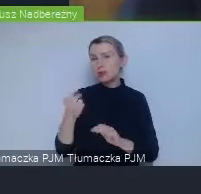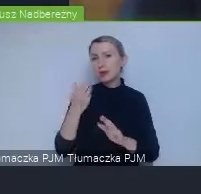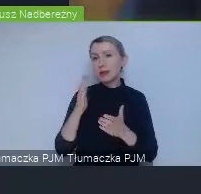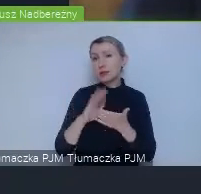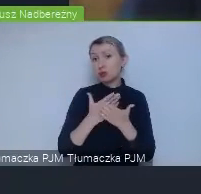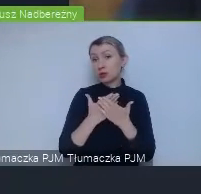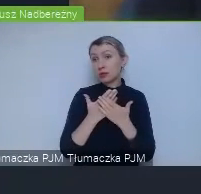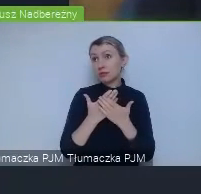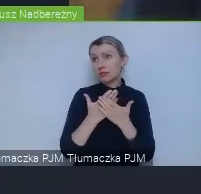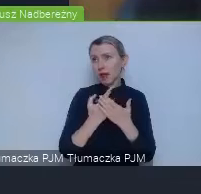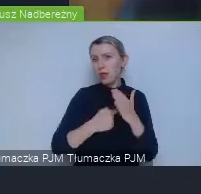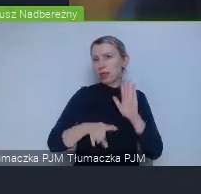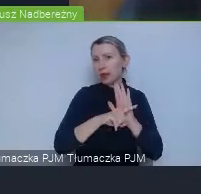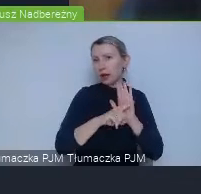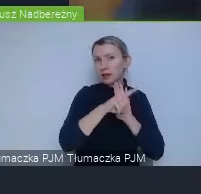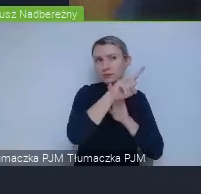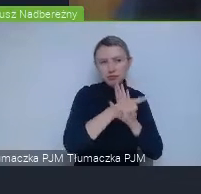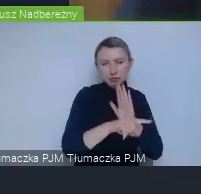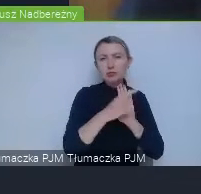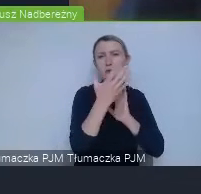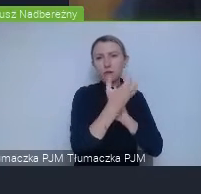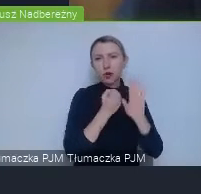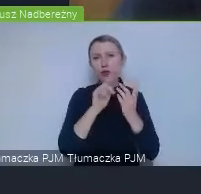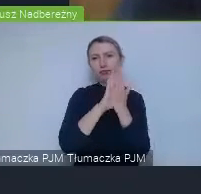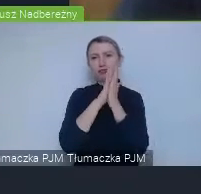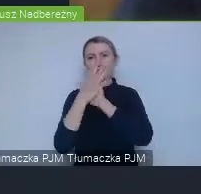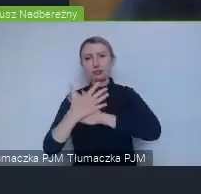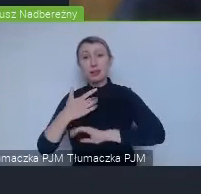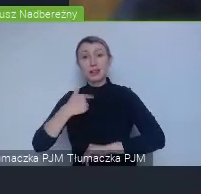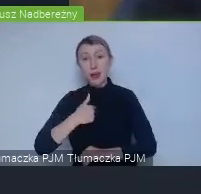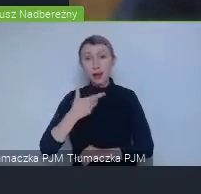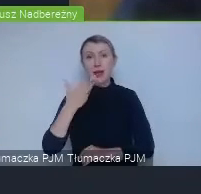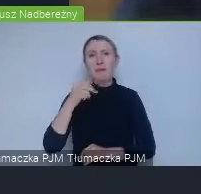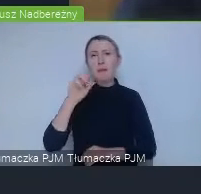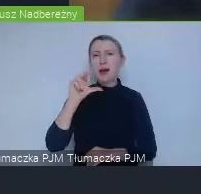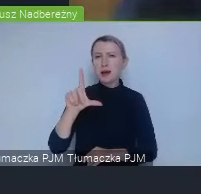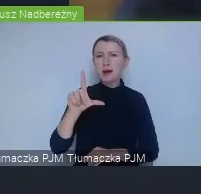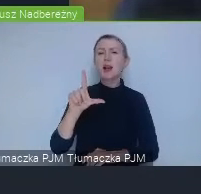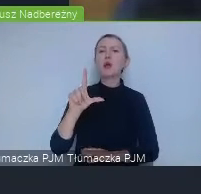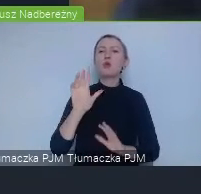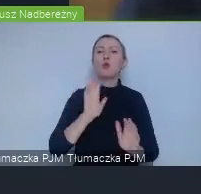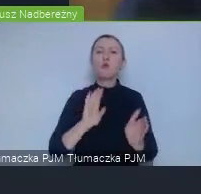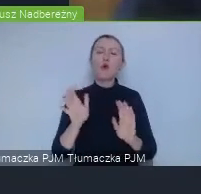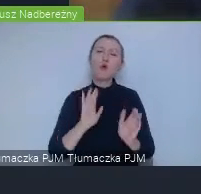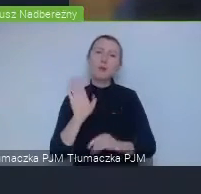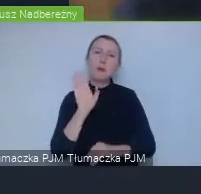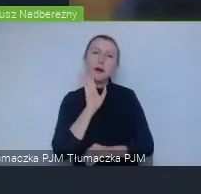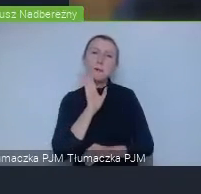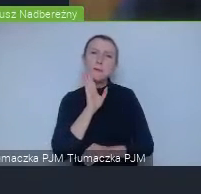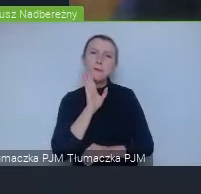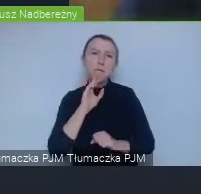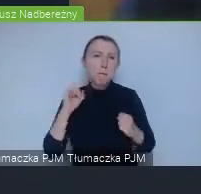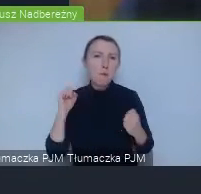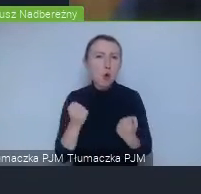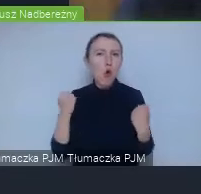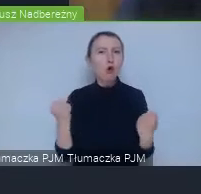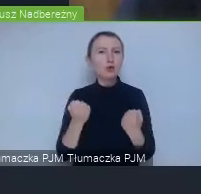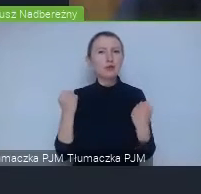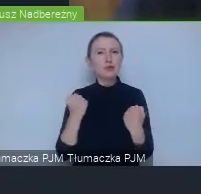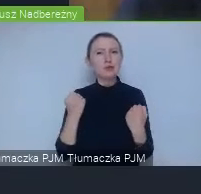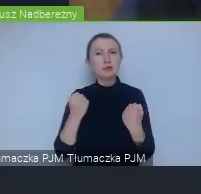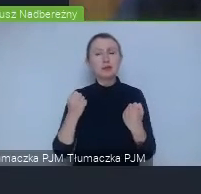trendy wykorzystać. Więc dla mnie MRL jest formą takiej motywacji,